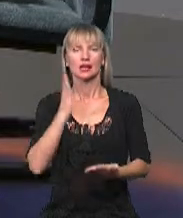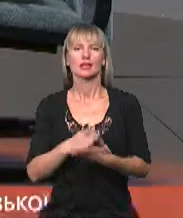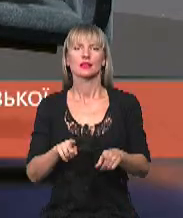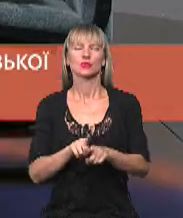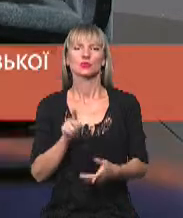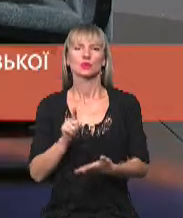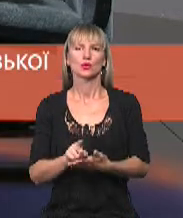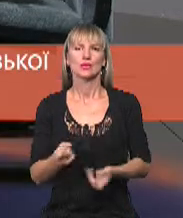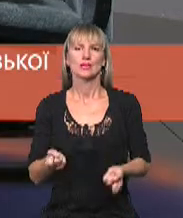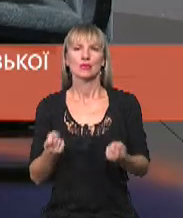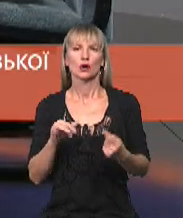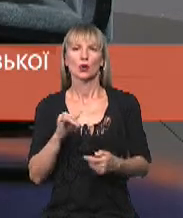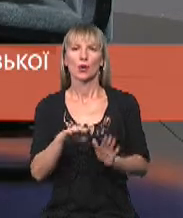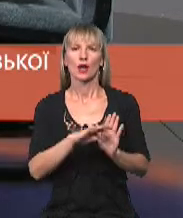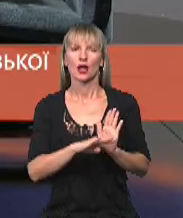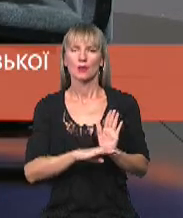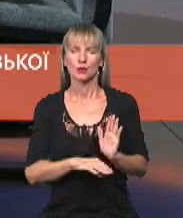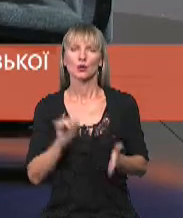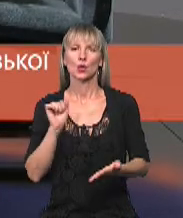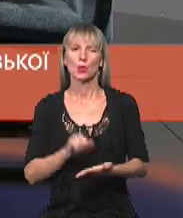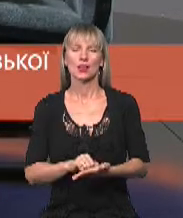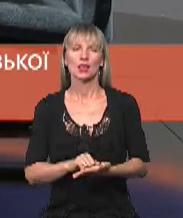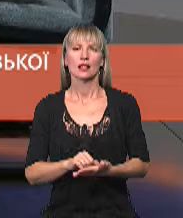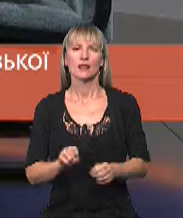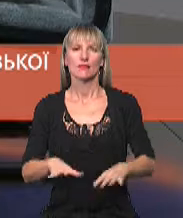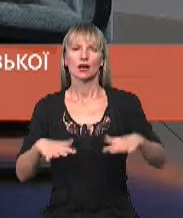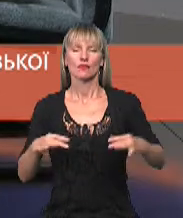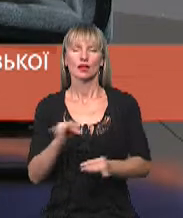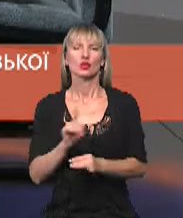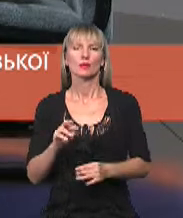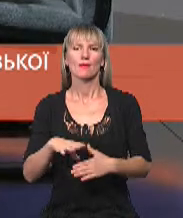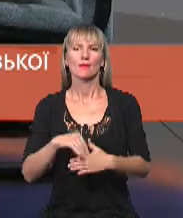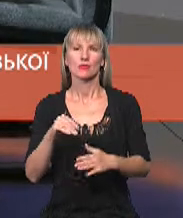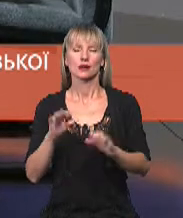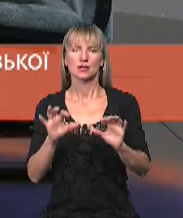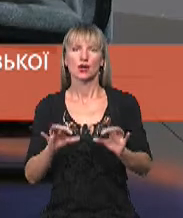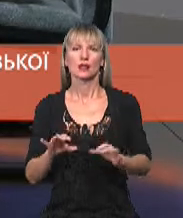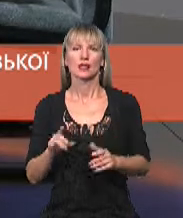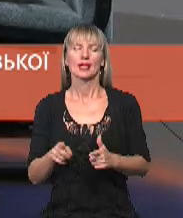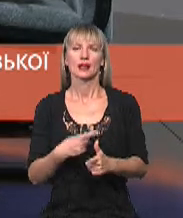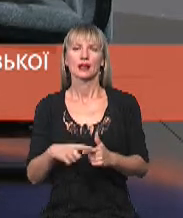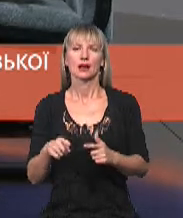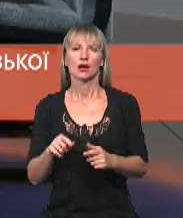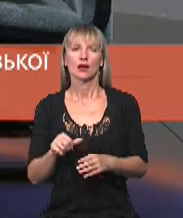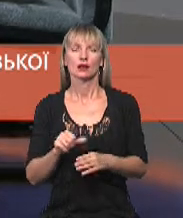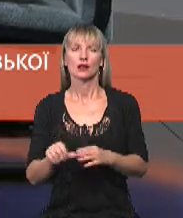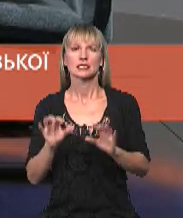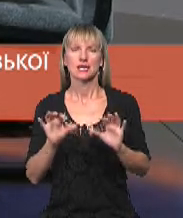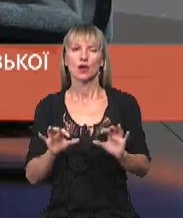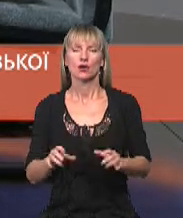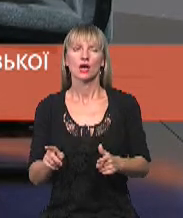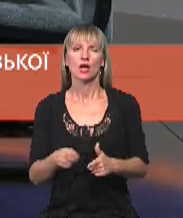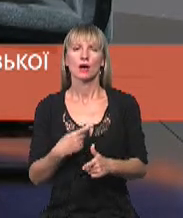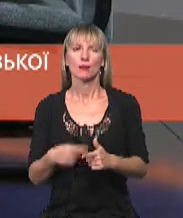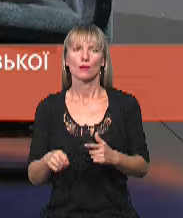має з'явитися у регламентованому документі Верховної Ради, або виборчому кодексі, або окремому законі. Або